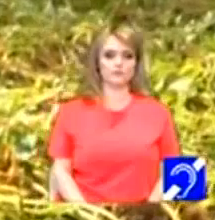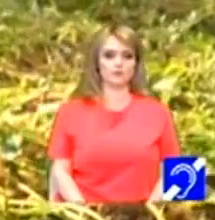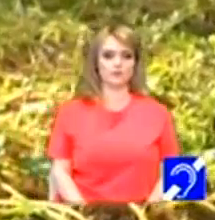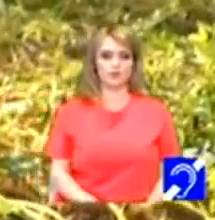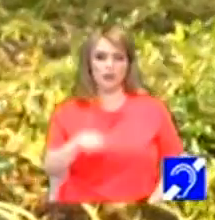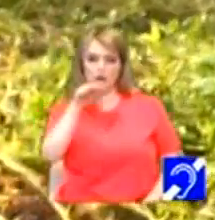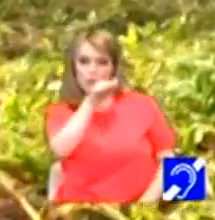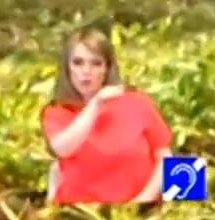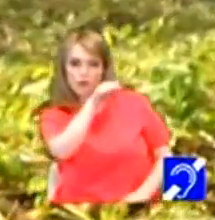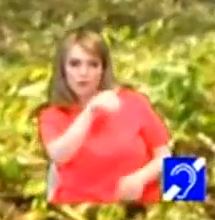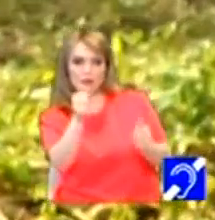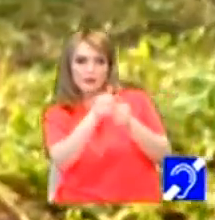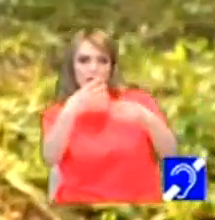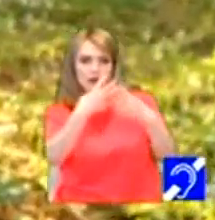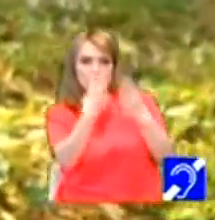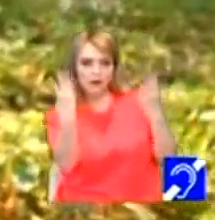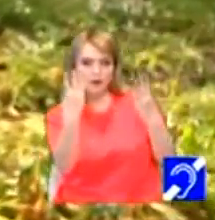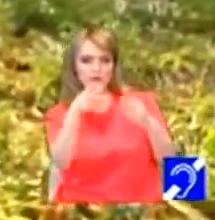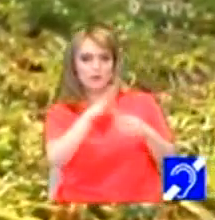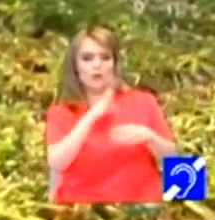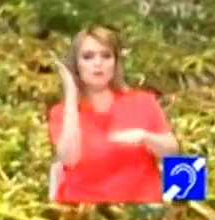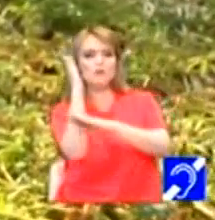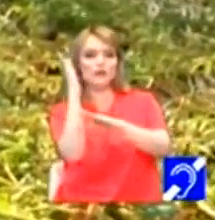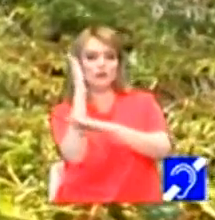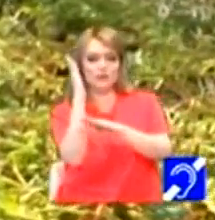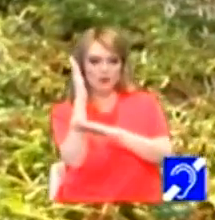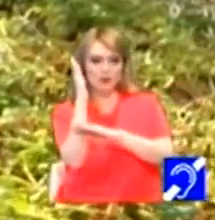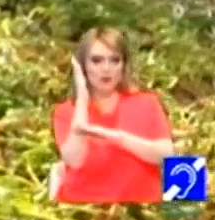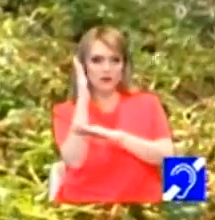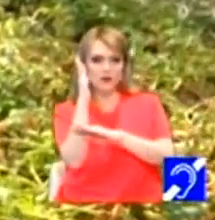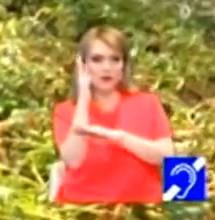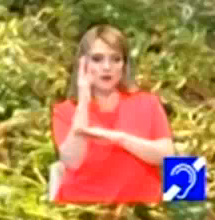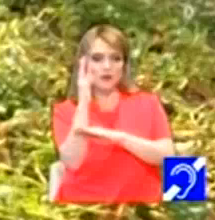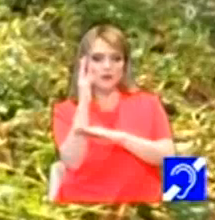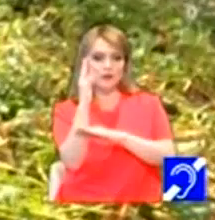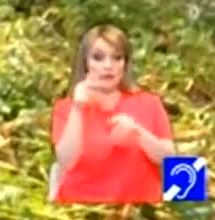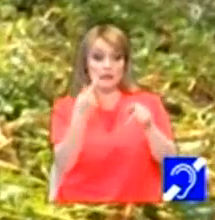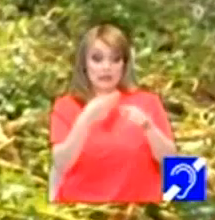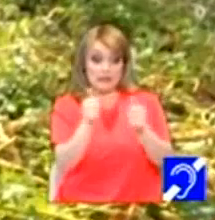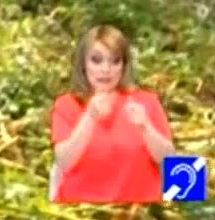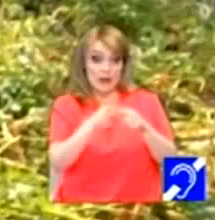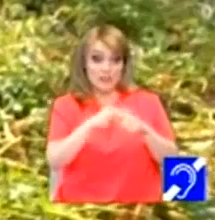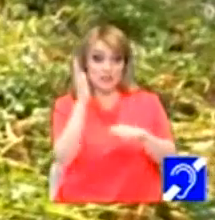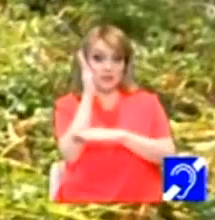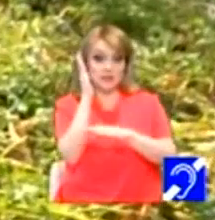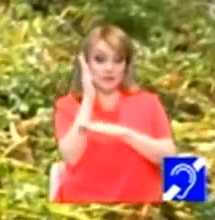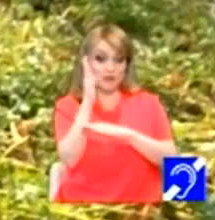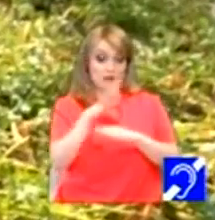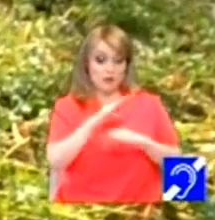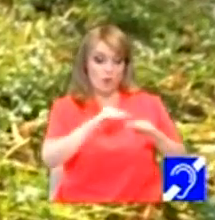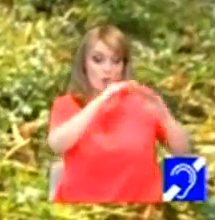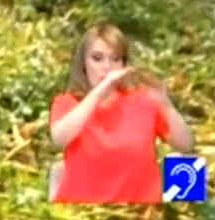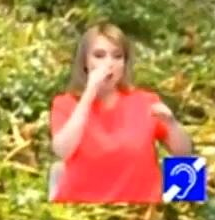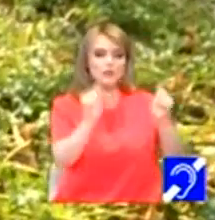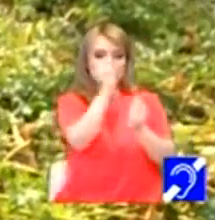Uite, la vale aproape de gard, era un zarzar și lângă zarzarul ăsta era o căchiță de